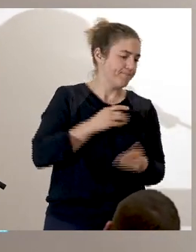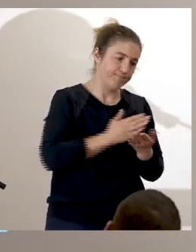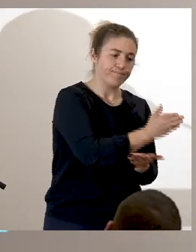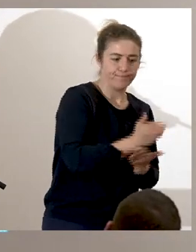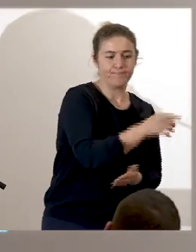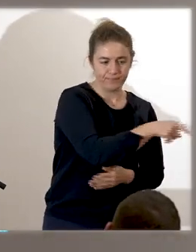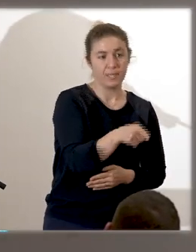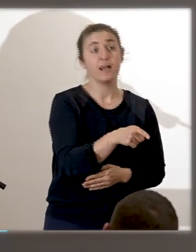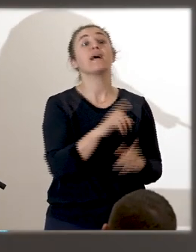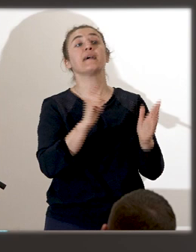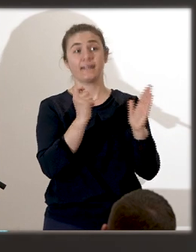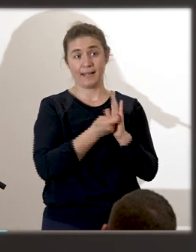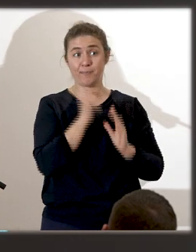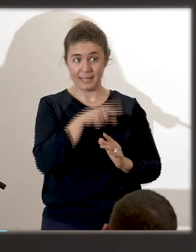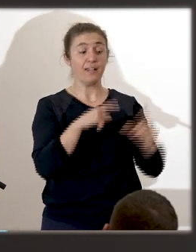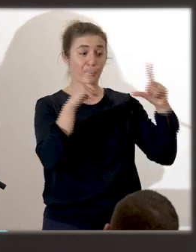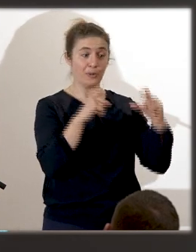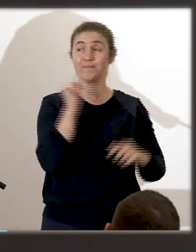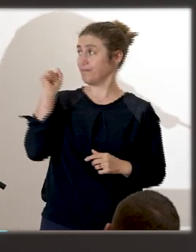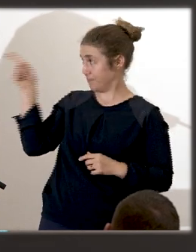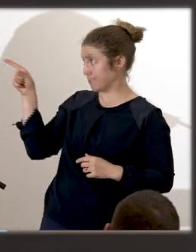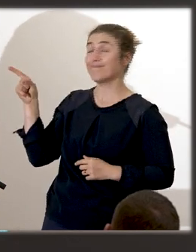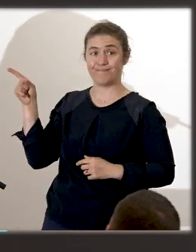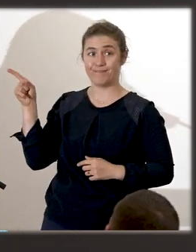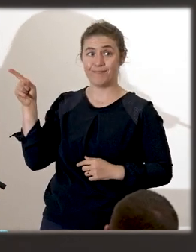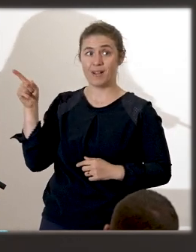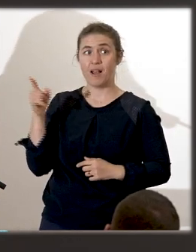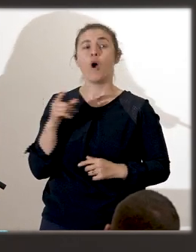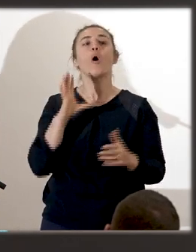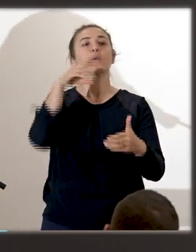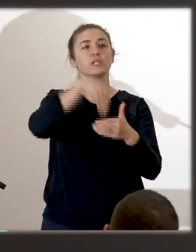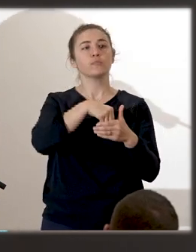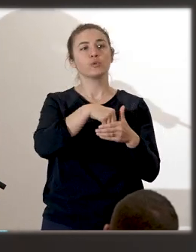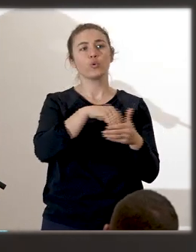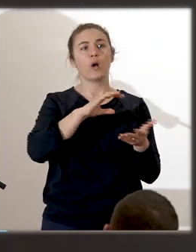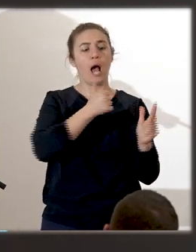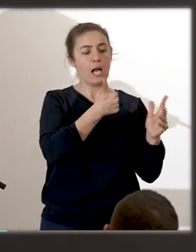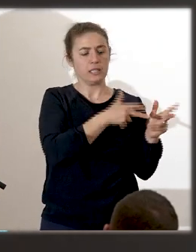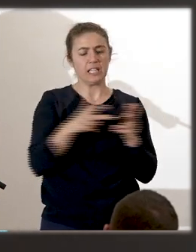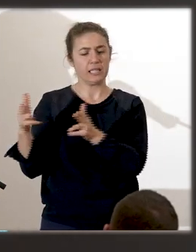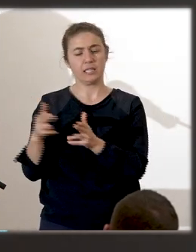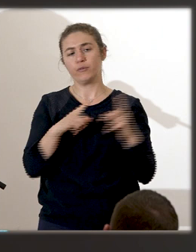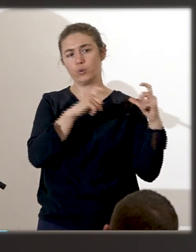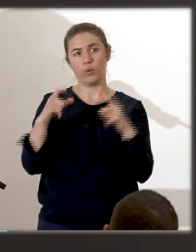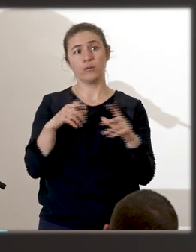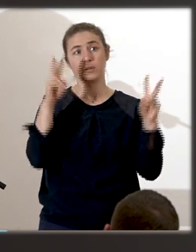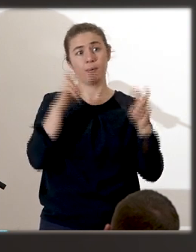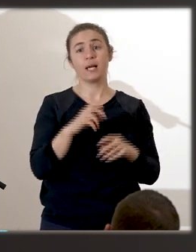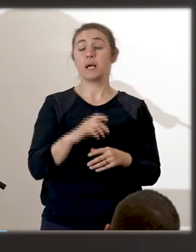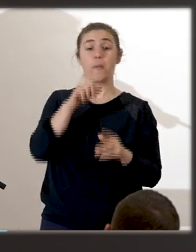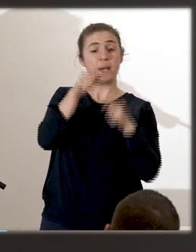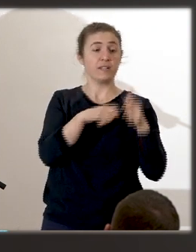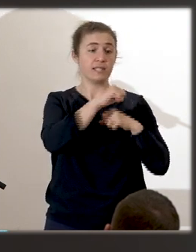Charnay réalise ce cliché, qui appartient en réalité à une série de portraits intitulés « Types de la Réunion »